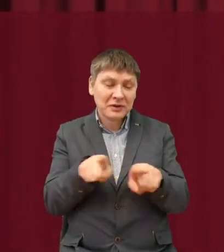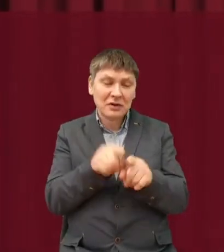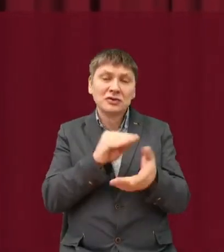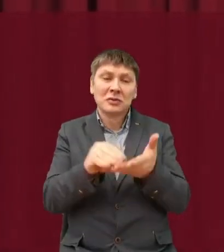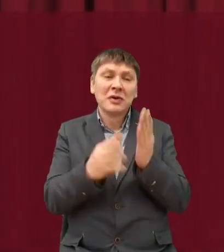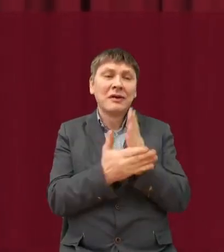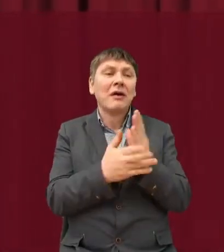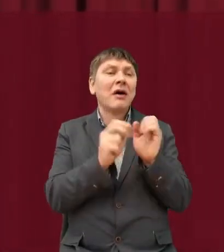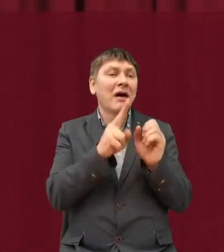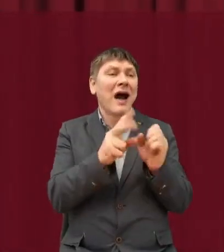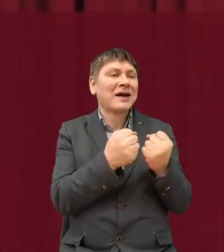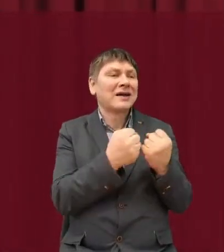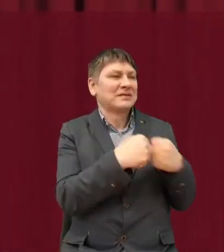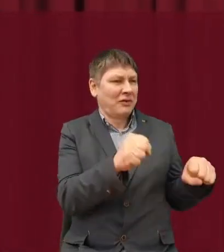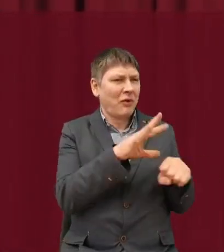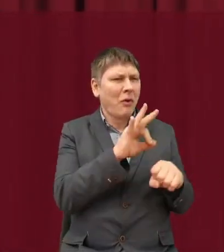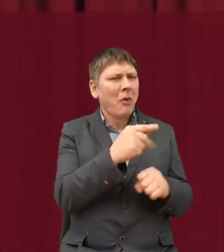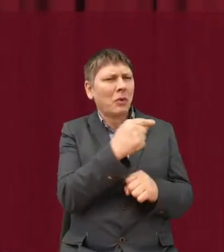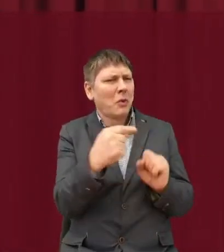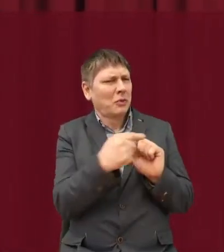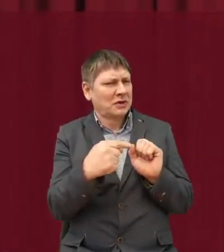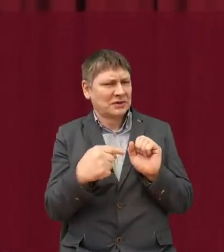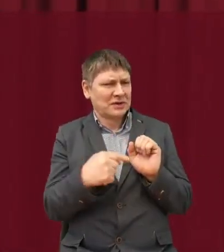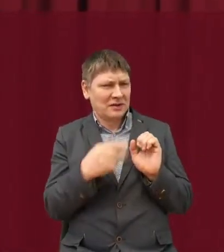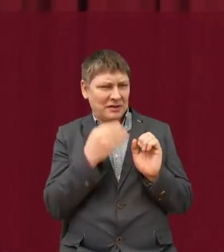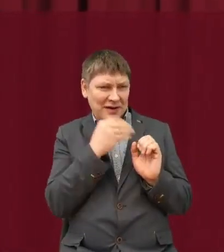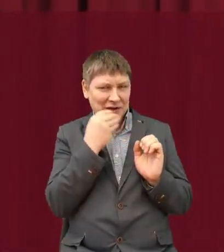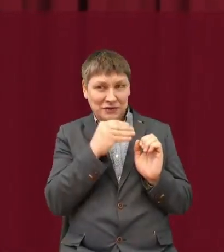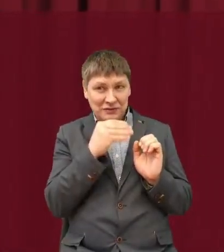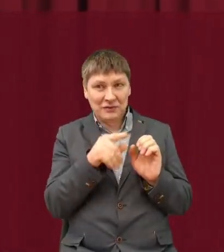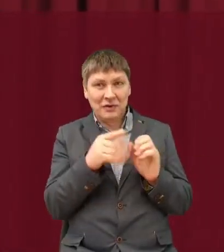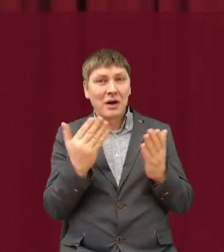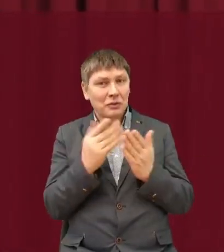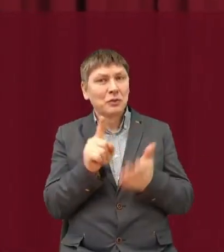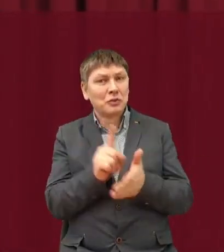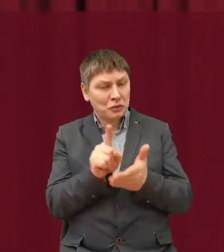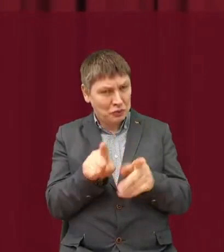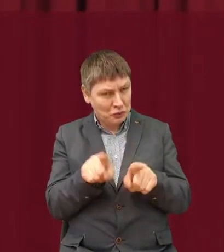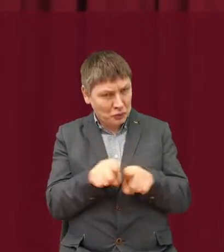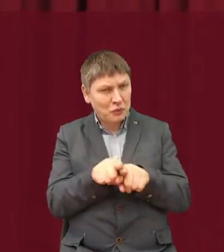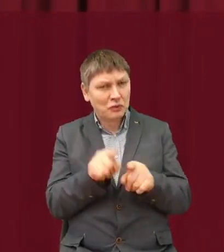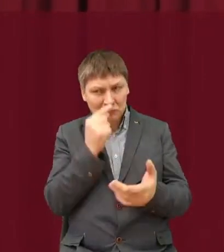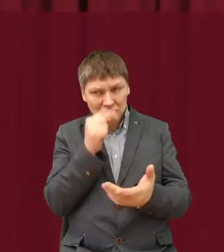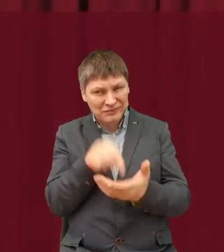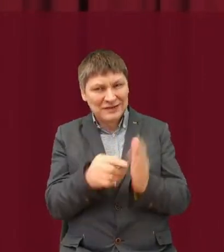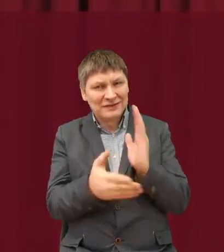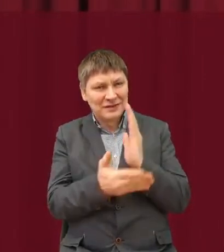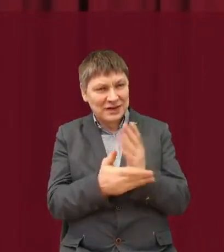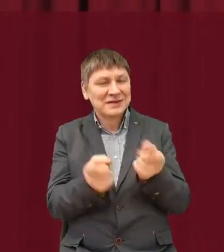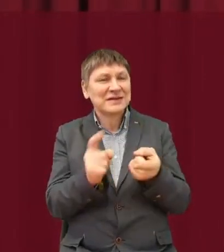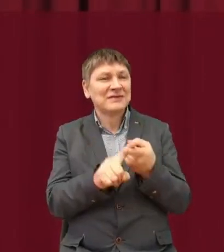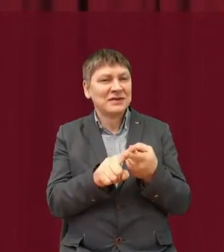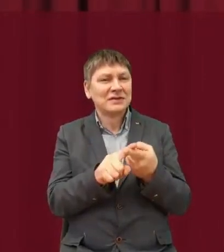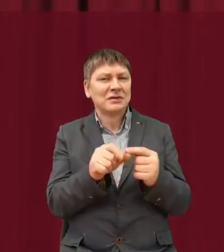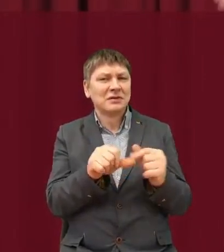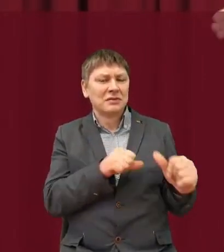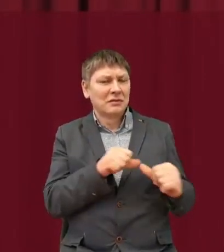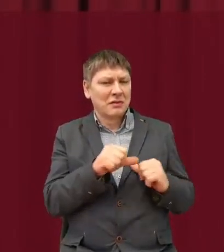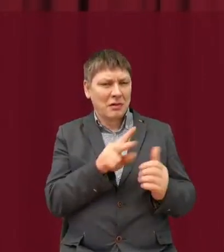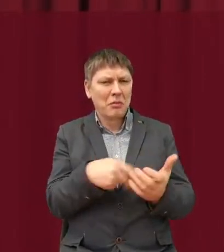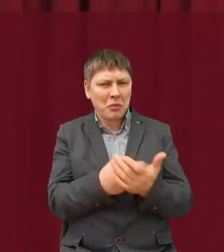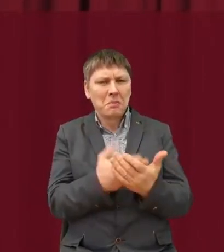от тех негативных качеств которые к сожалению тоже есть жизни человека в связи с грехопадением например